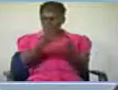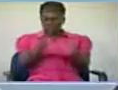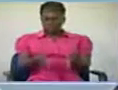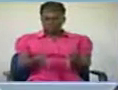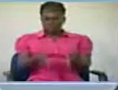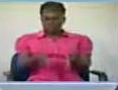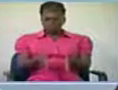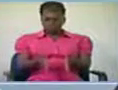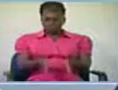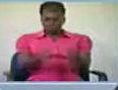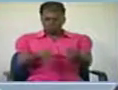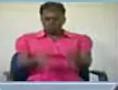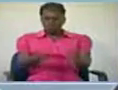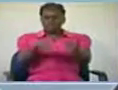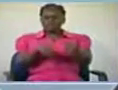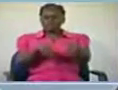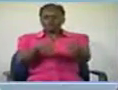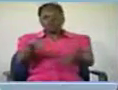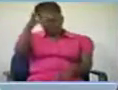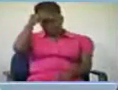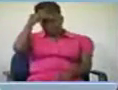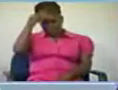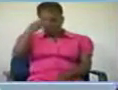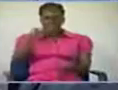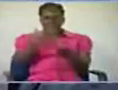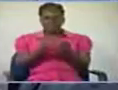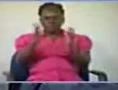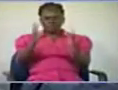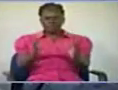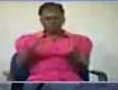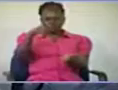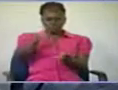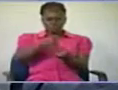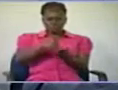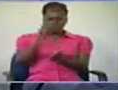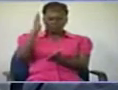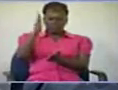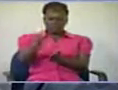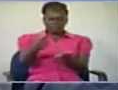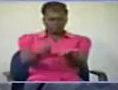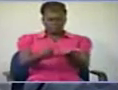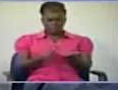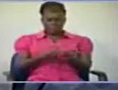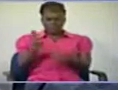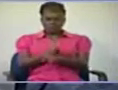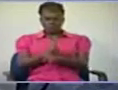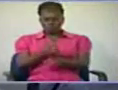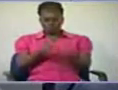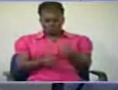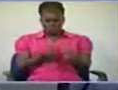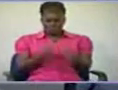elimu nchini utabadilika kwenda mbele. Asante sana mtazamaji, ningependa kukuhusisha moja kwa moja katika mdahalo huu kwa kutumia nambari ya rafa bila